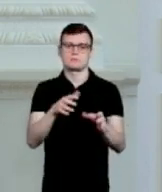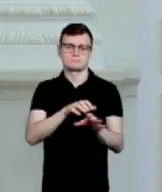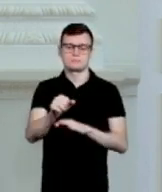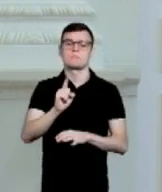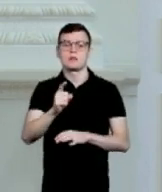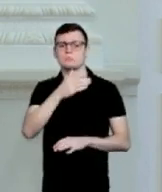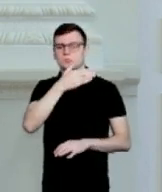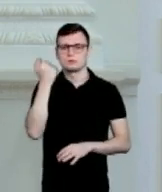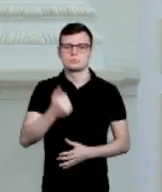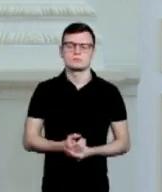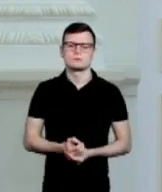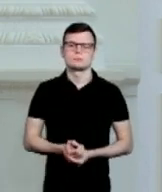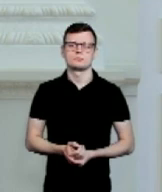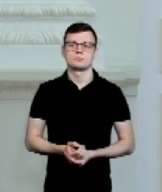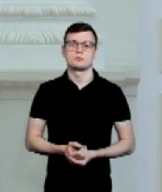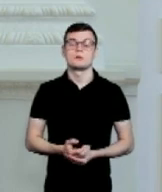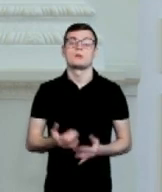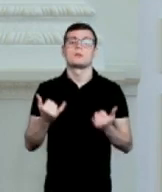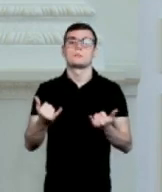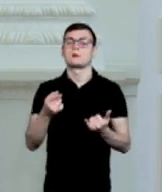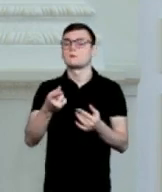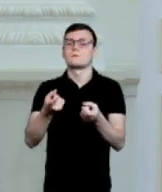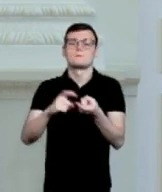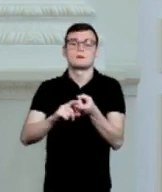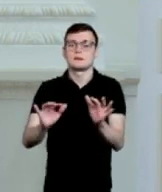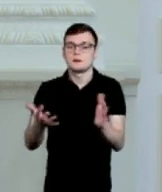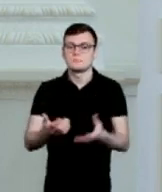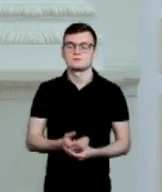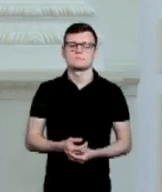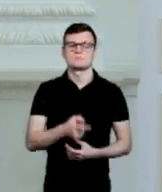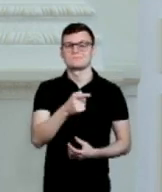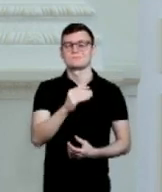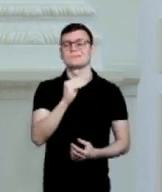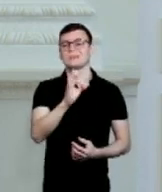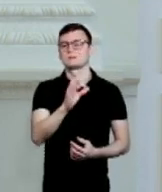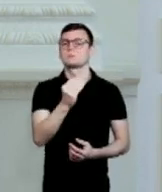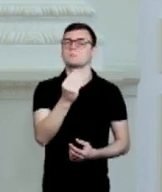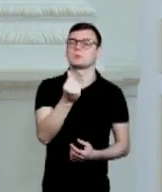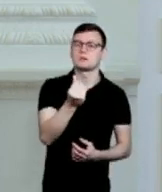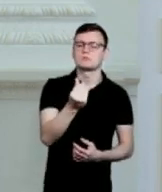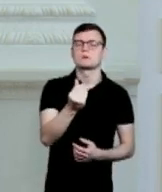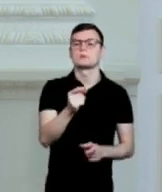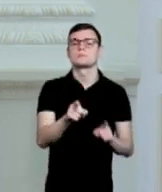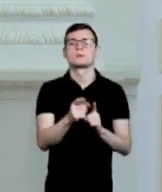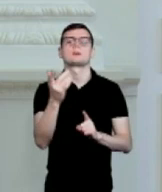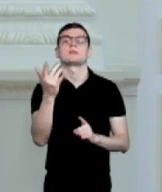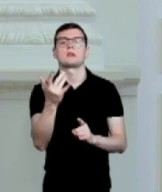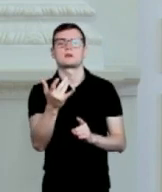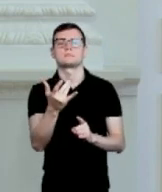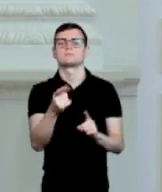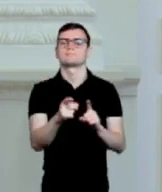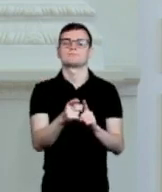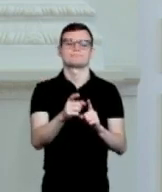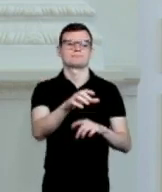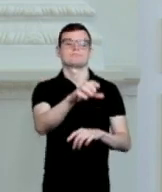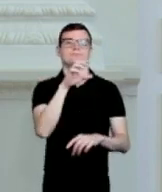neatsitiko. Ir dabar nuo to priklauso ES pinigų srautai į mūsų valstybę. Taip